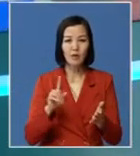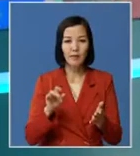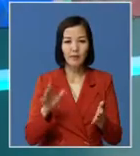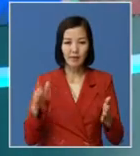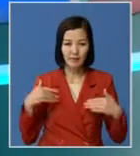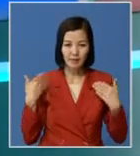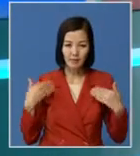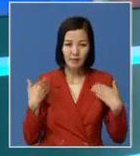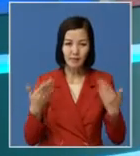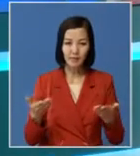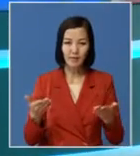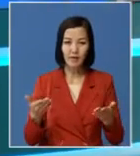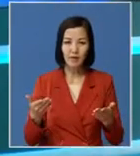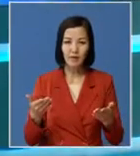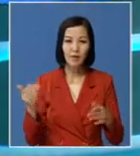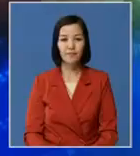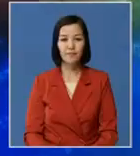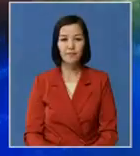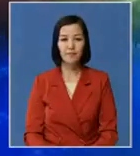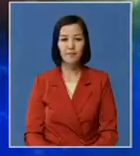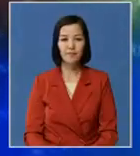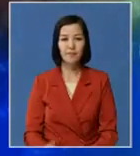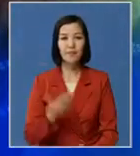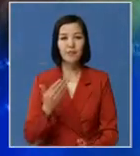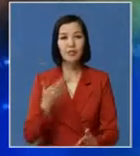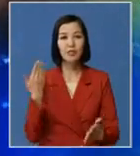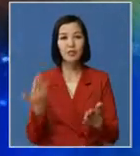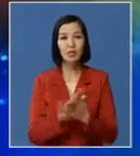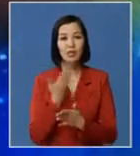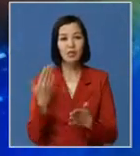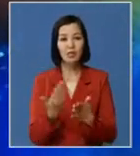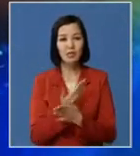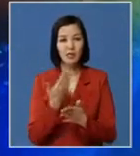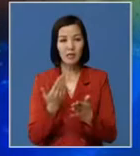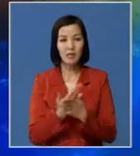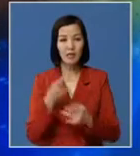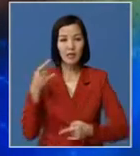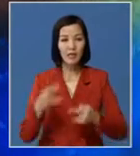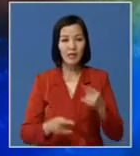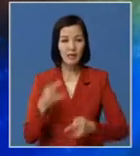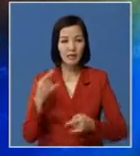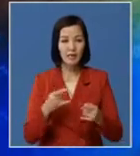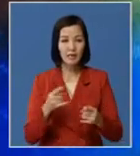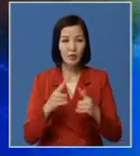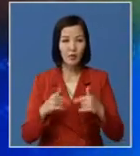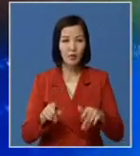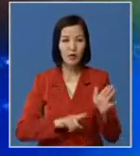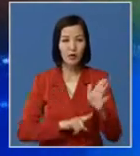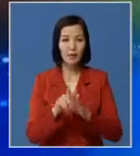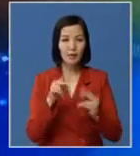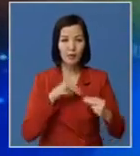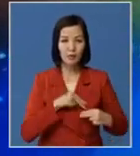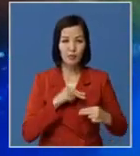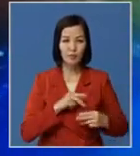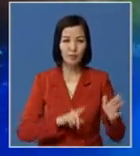қош келдіңіз. Қош көрдік, Мадина. Сіз жақсылық жарысына айналған телеарнамыздың құрылғанынан бастап қызмет етіп